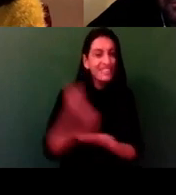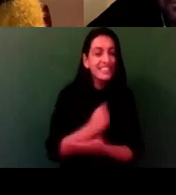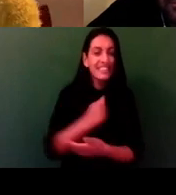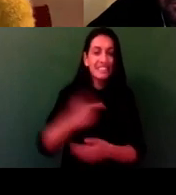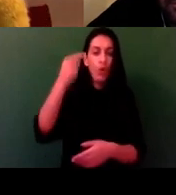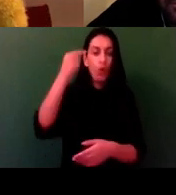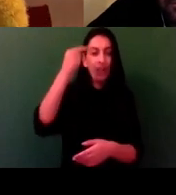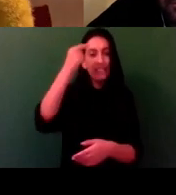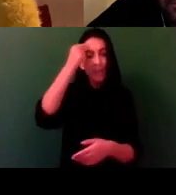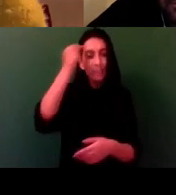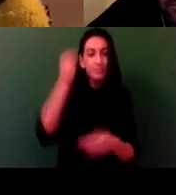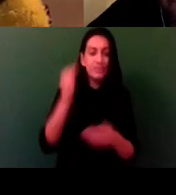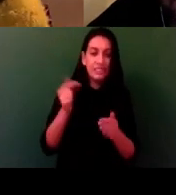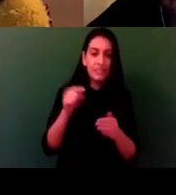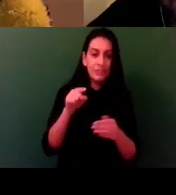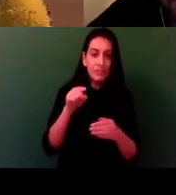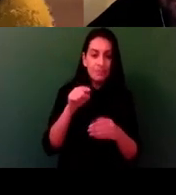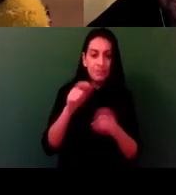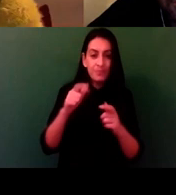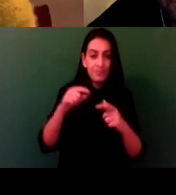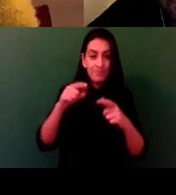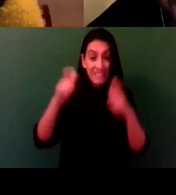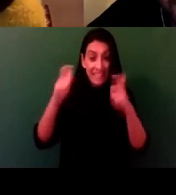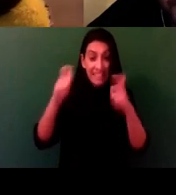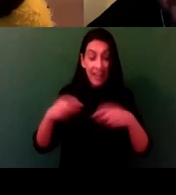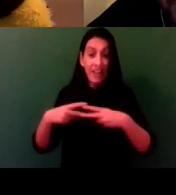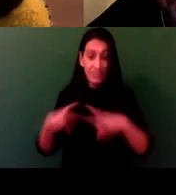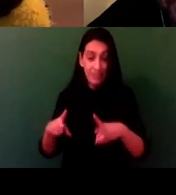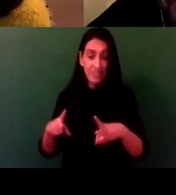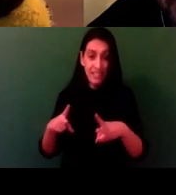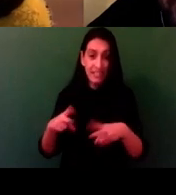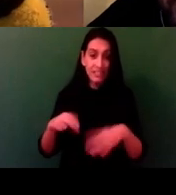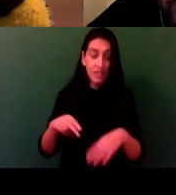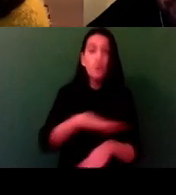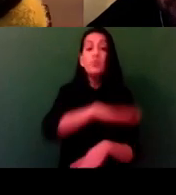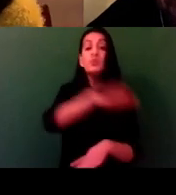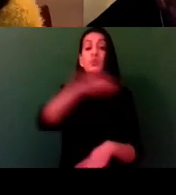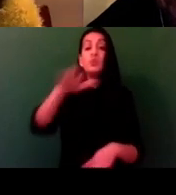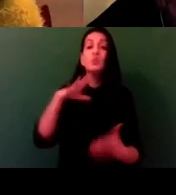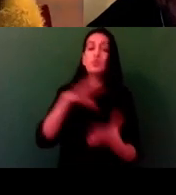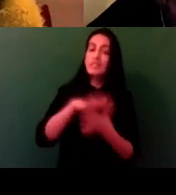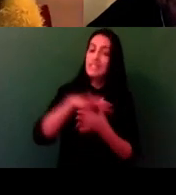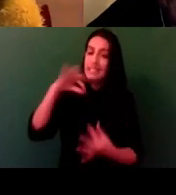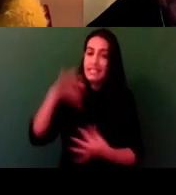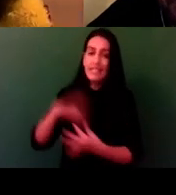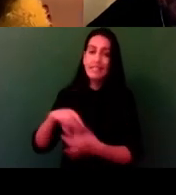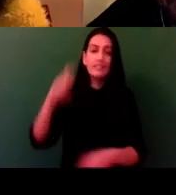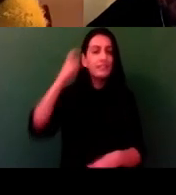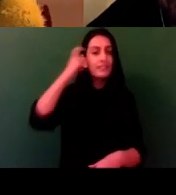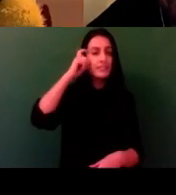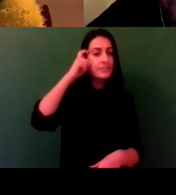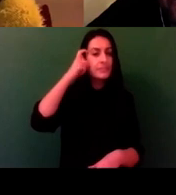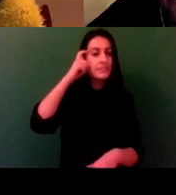de dilenci arkadaşı da ve toplumun çok daha fazla